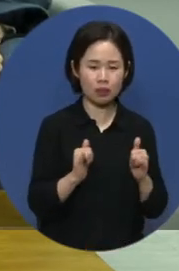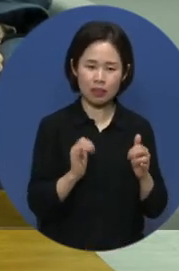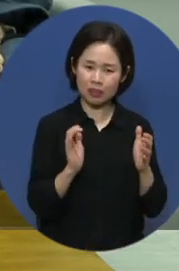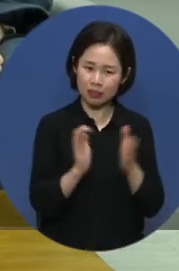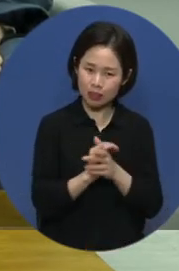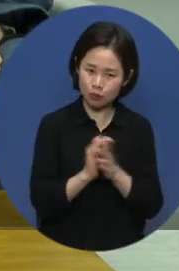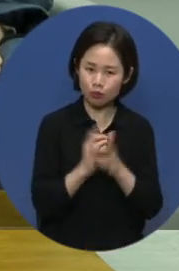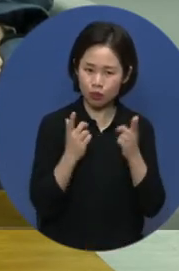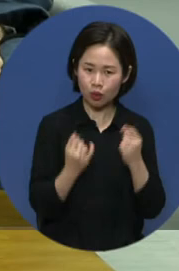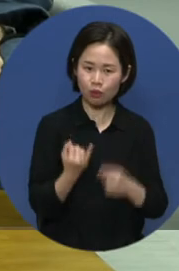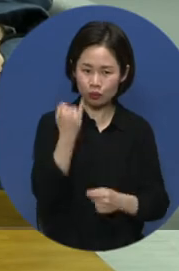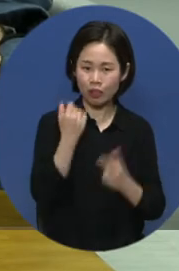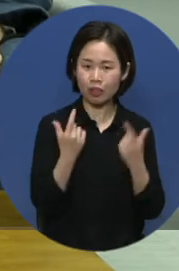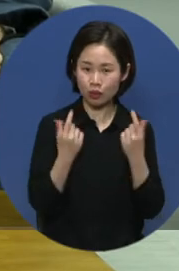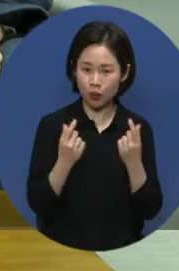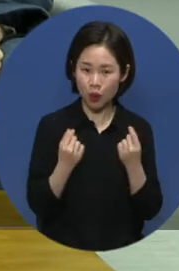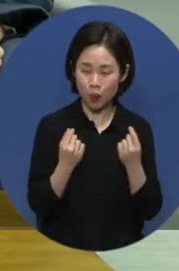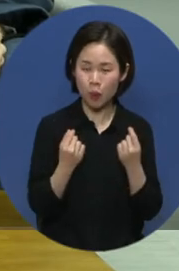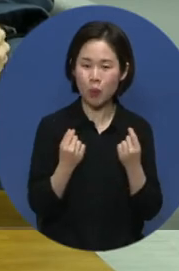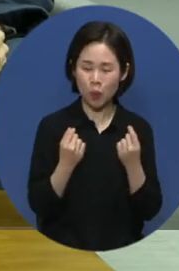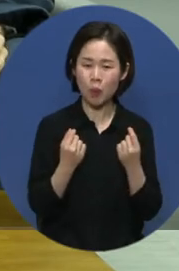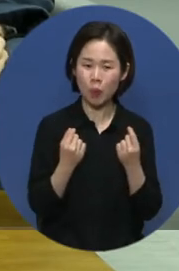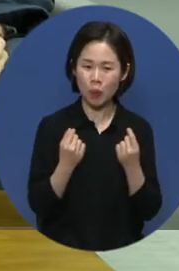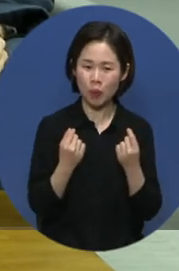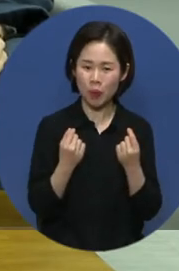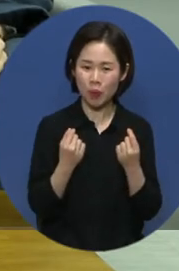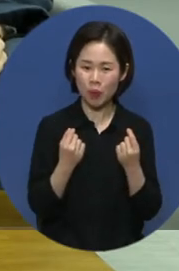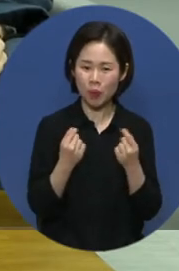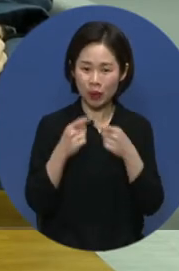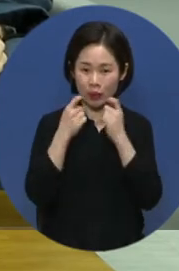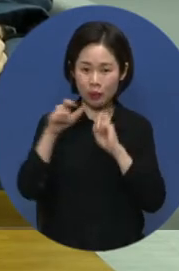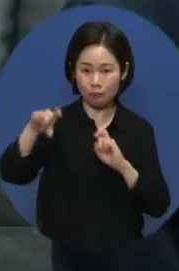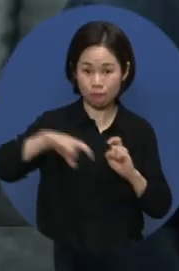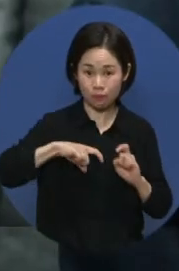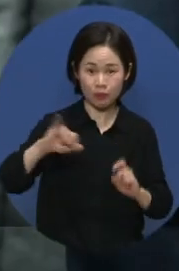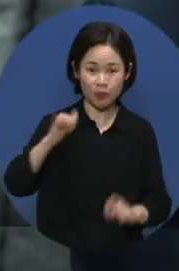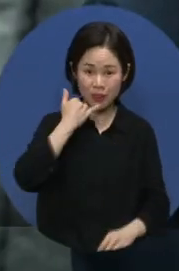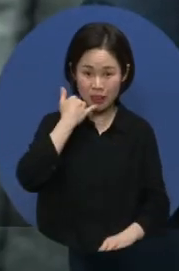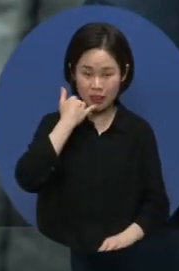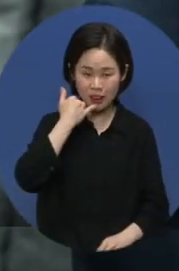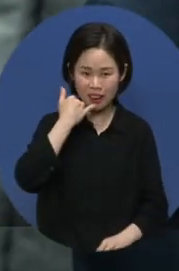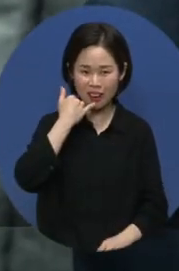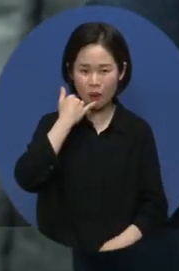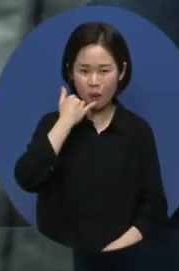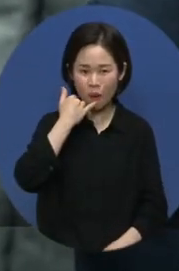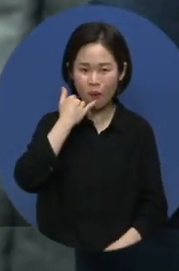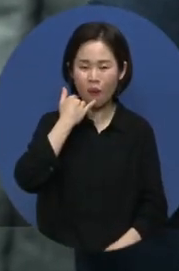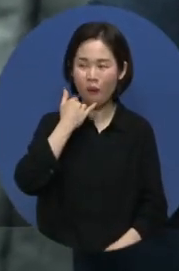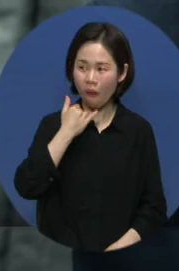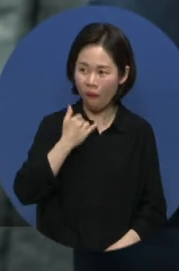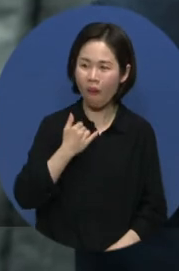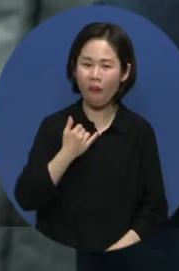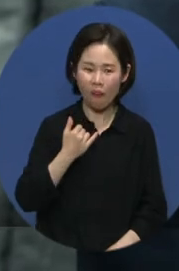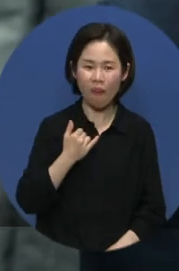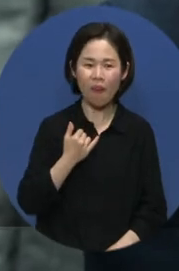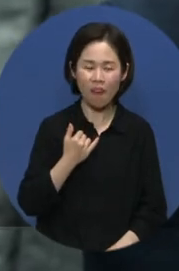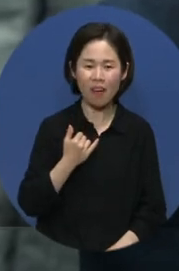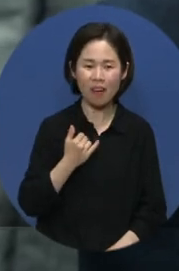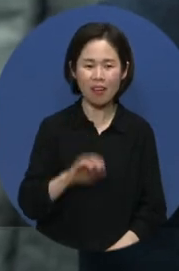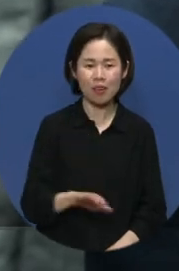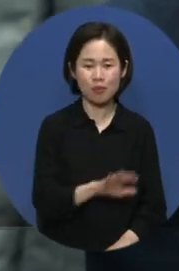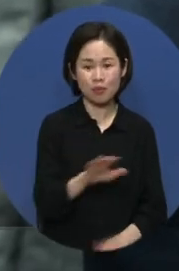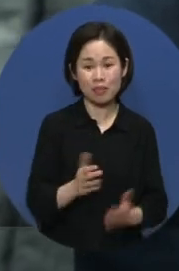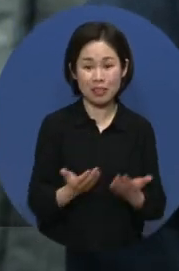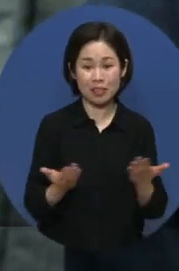친구처럼 누나처럼 언니처럼 이렇게 연락이 올 때 그럴 때가 아, 우리가 하고 있는